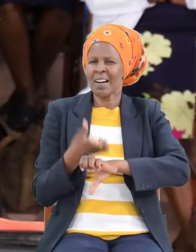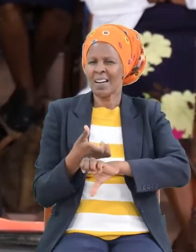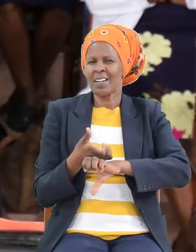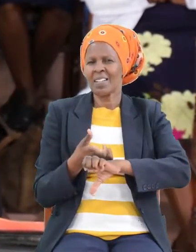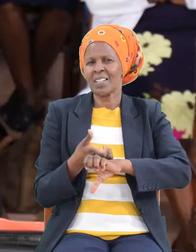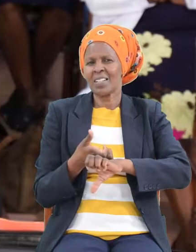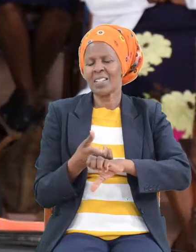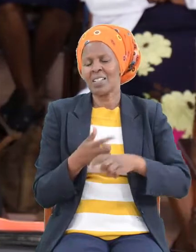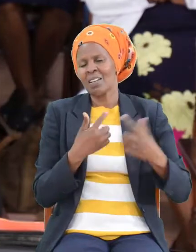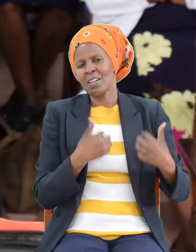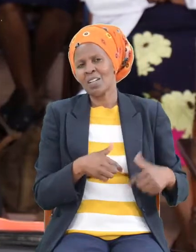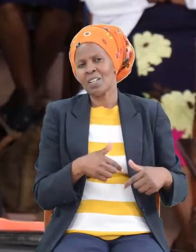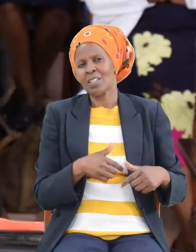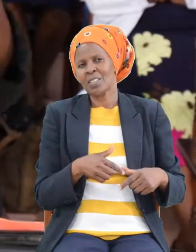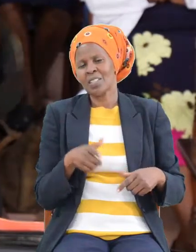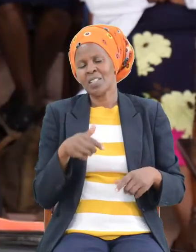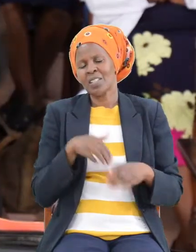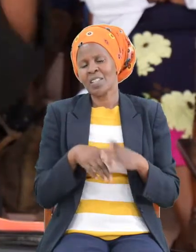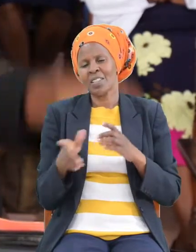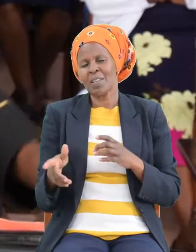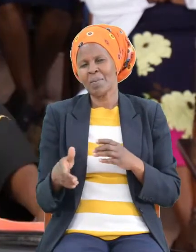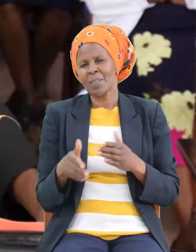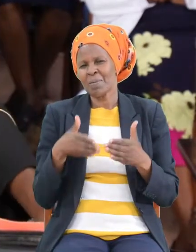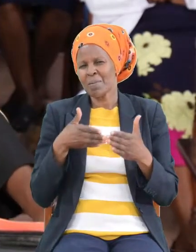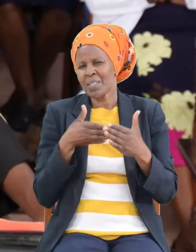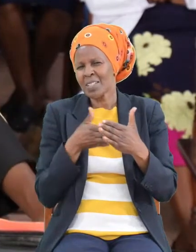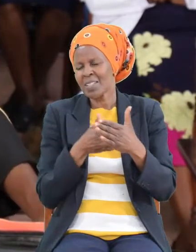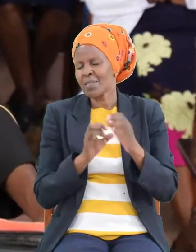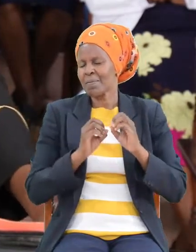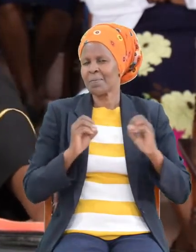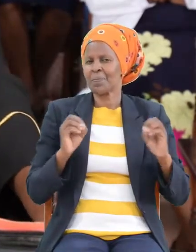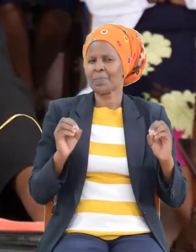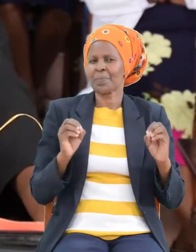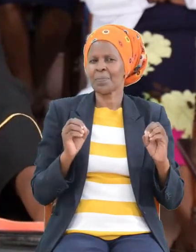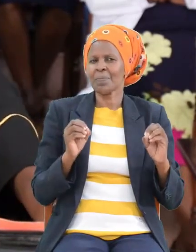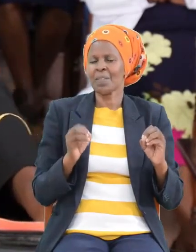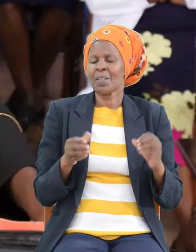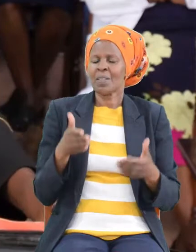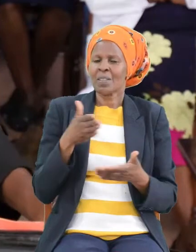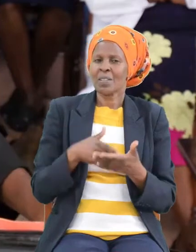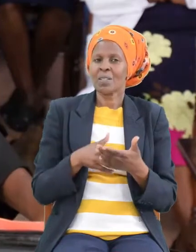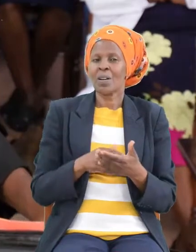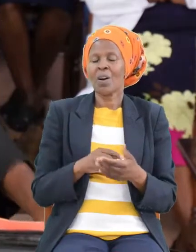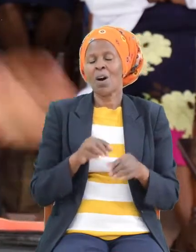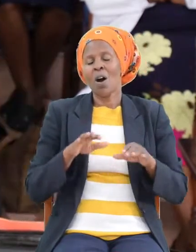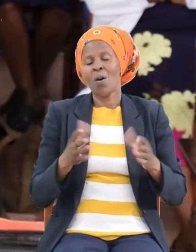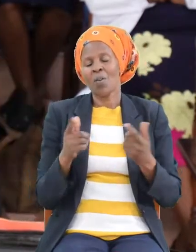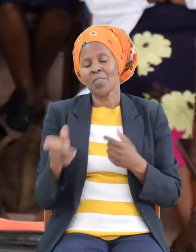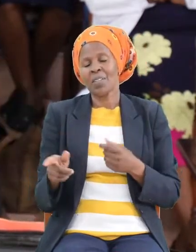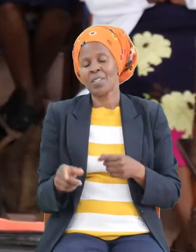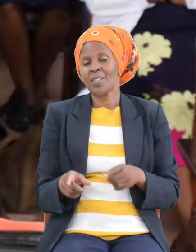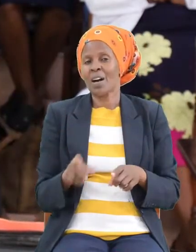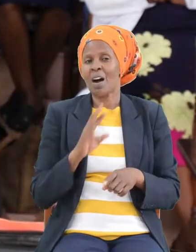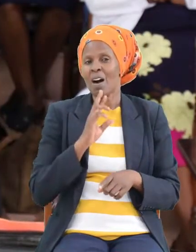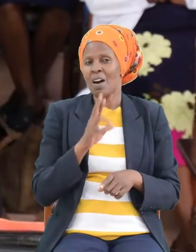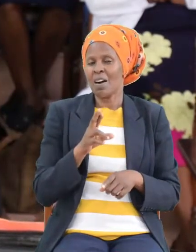ndivyo inavyosema, ile ambaye haiwezi penyeka na kitu chochote, kwa sababu hivyo ndivyo walivyokuwa. Na ukiwaona